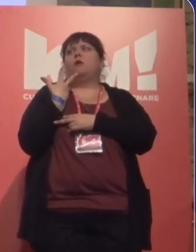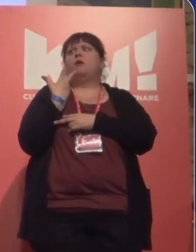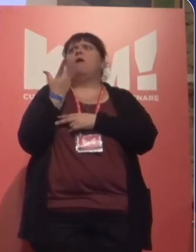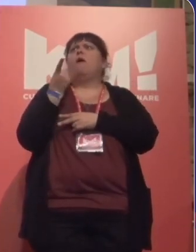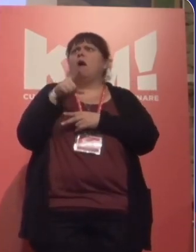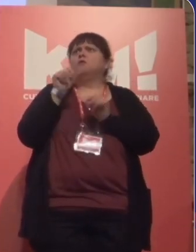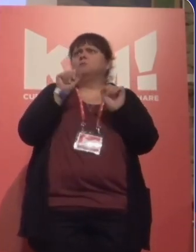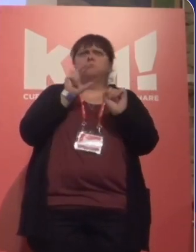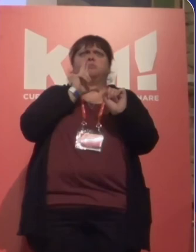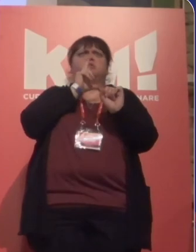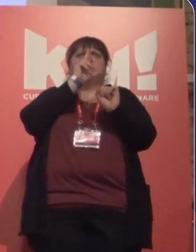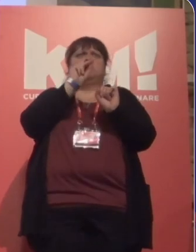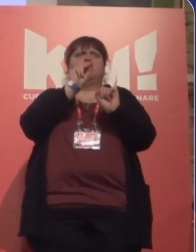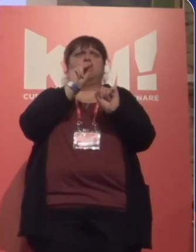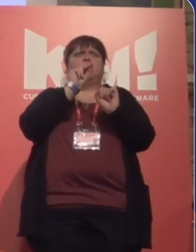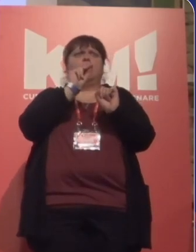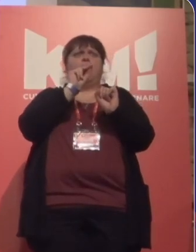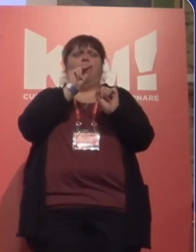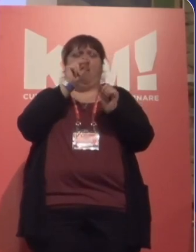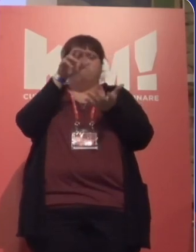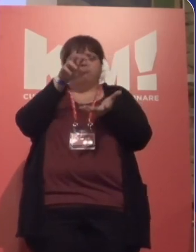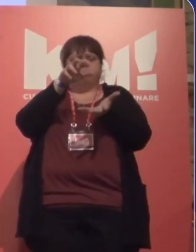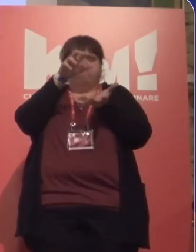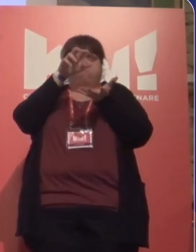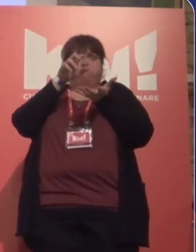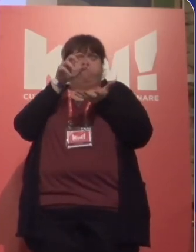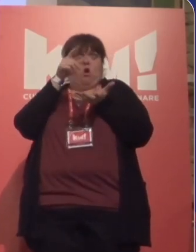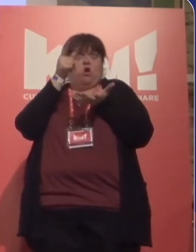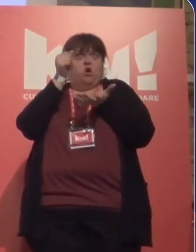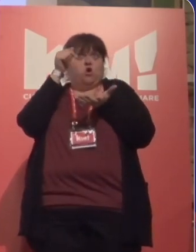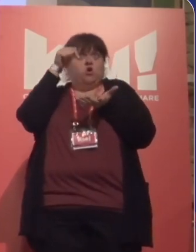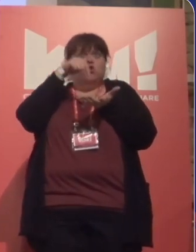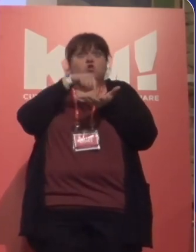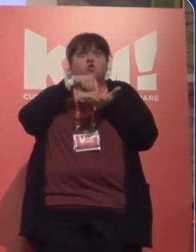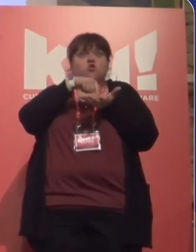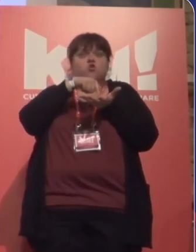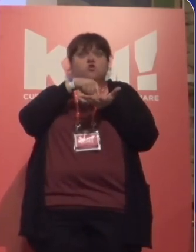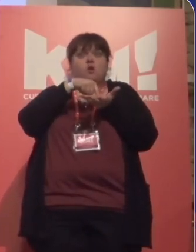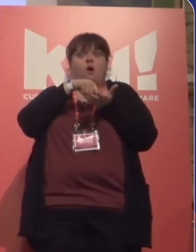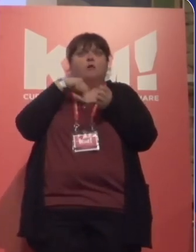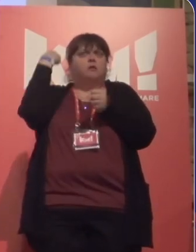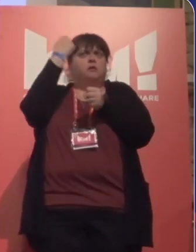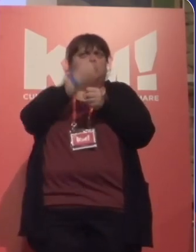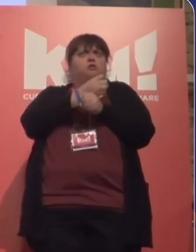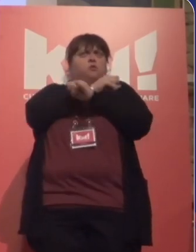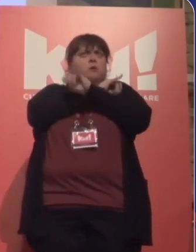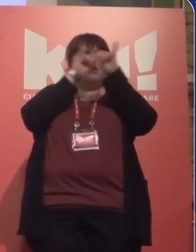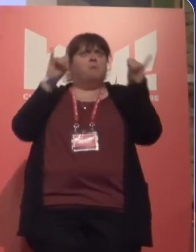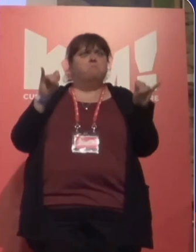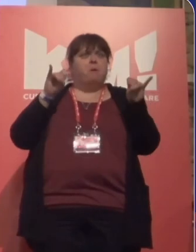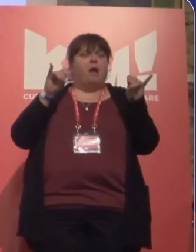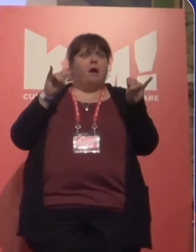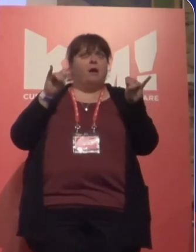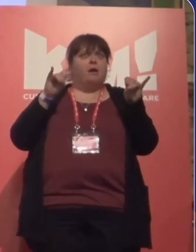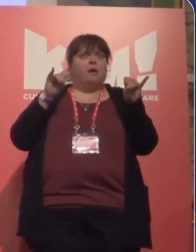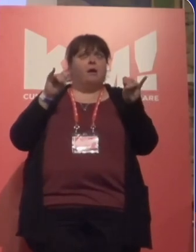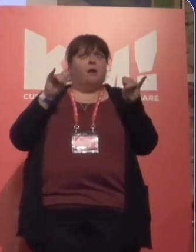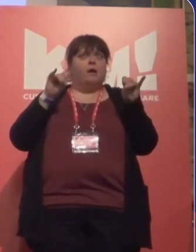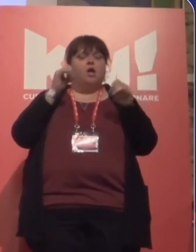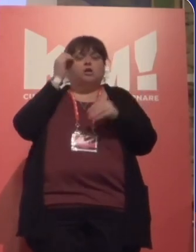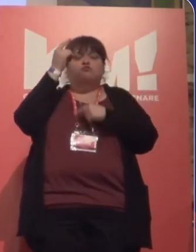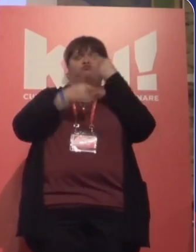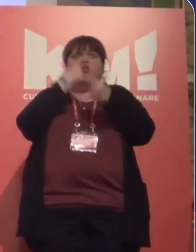stata dotazione pubblica così significativa come quella connessa per l'appunto a next generation e al pnr